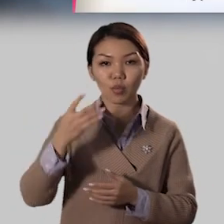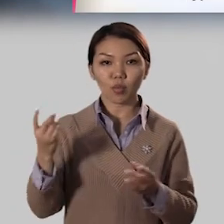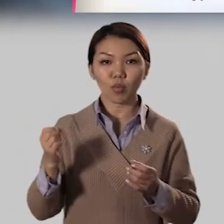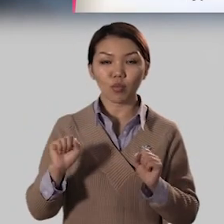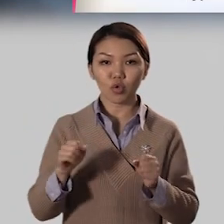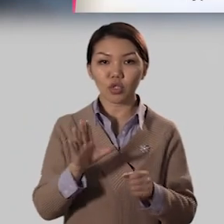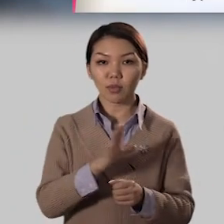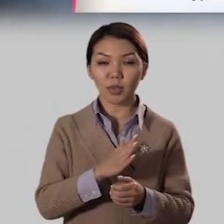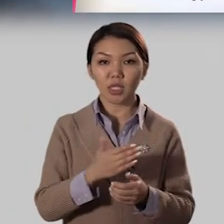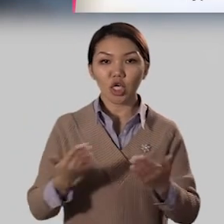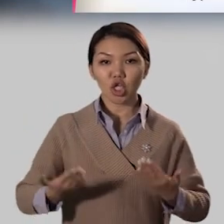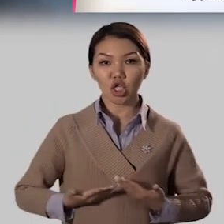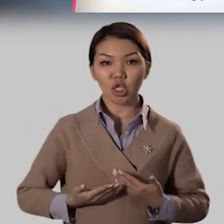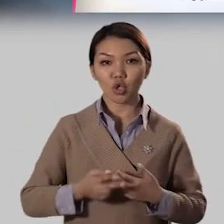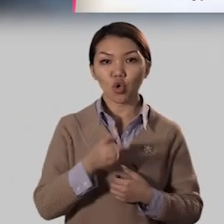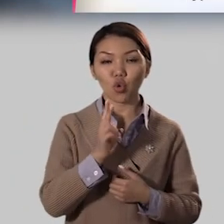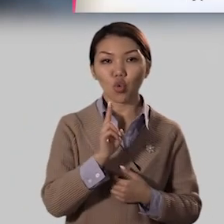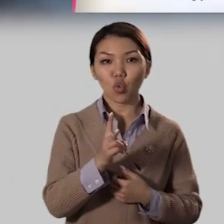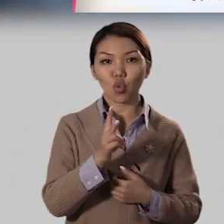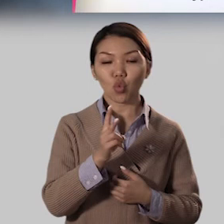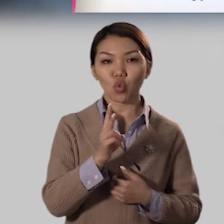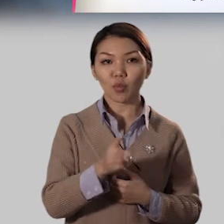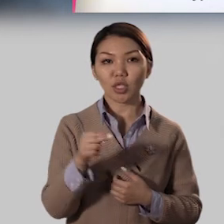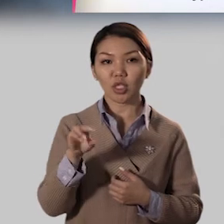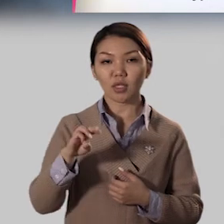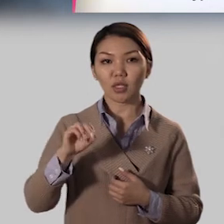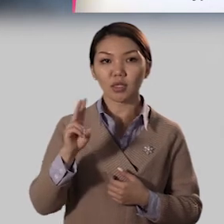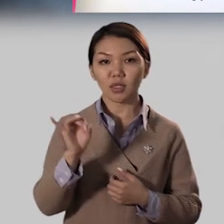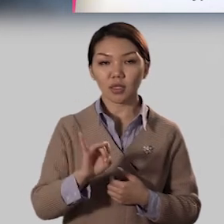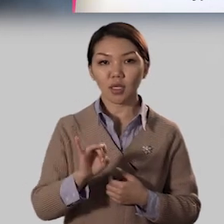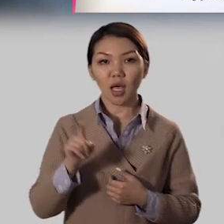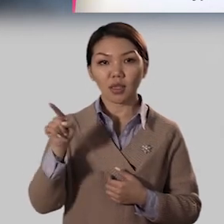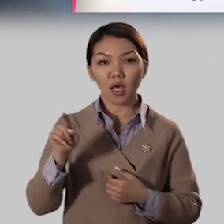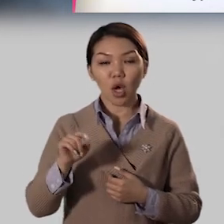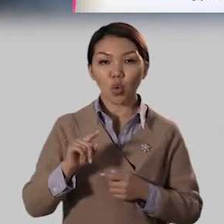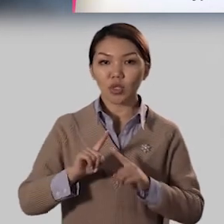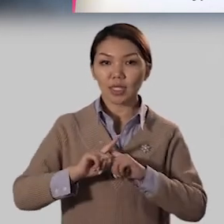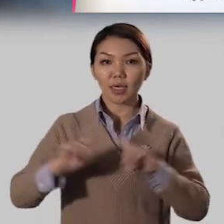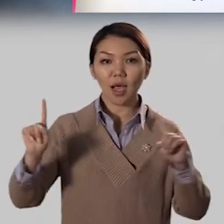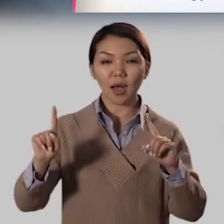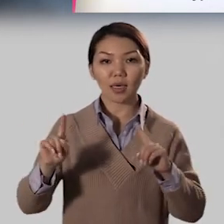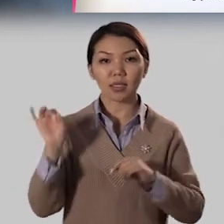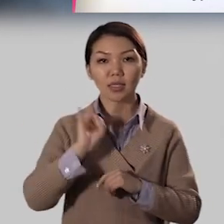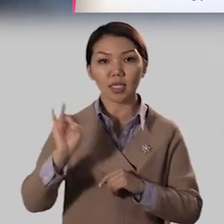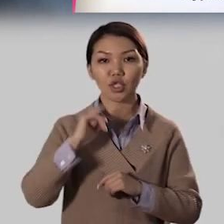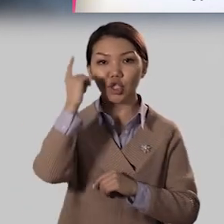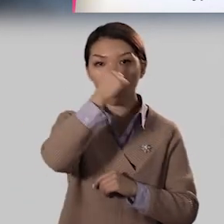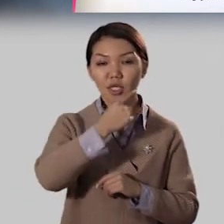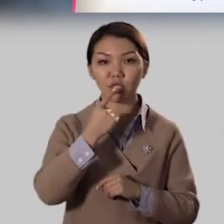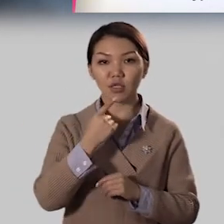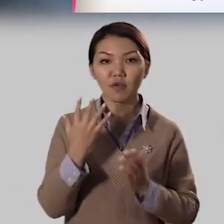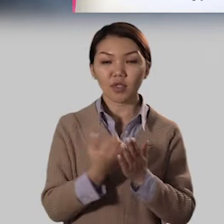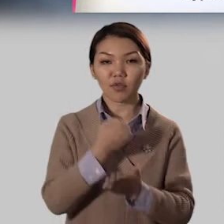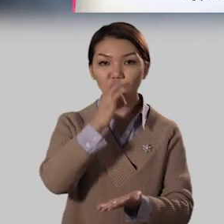датки курманжан датка уникальная историческая личность взявшая на себя ответственность